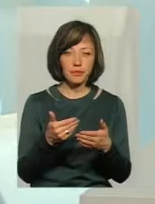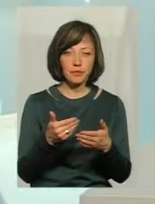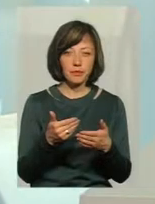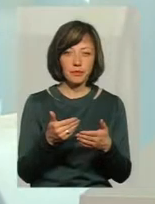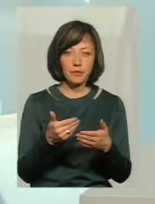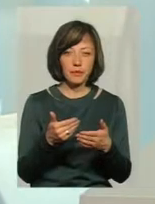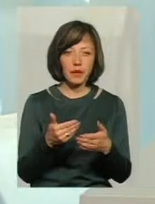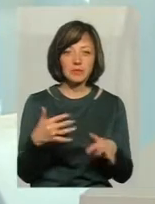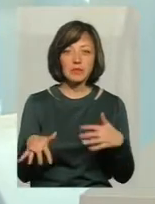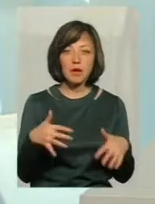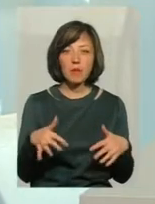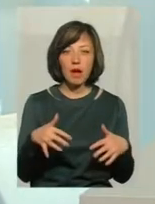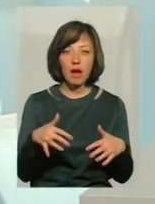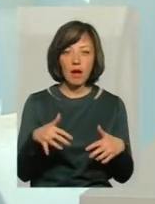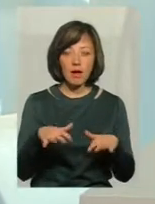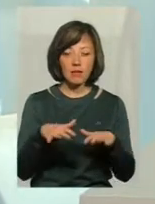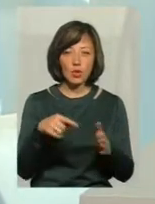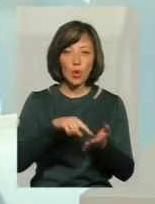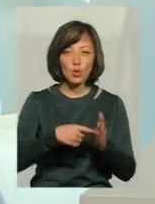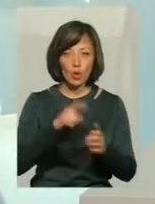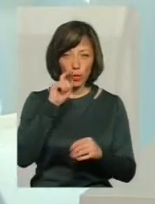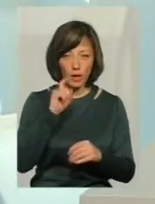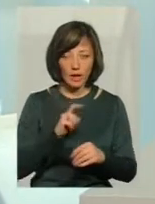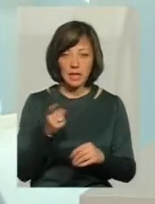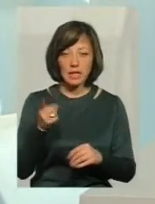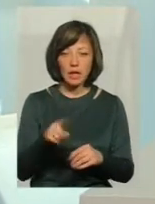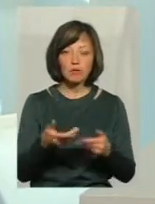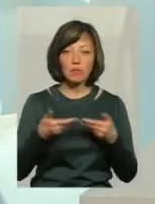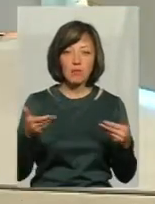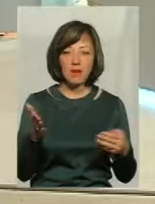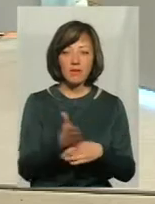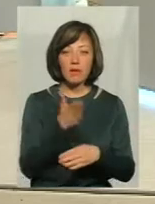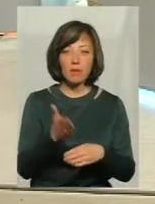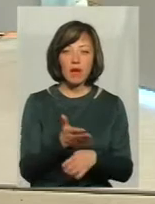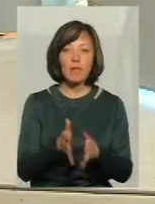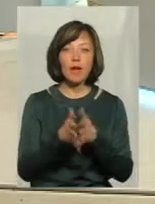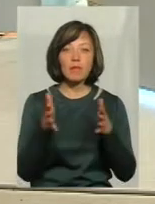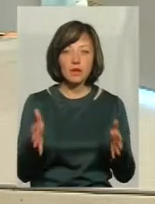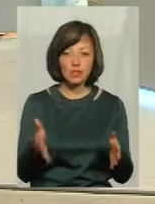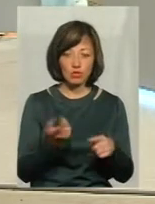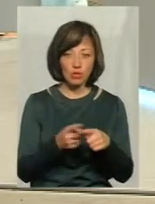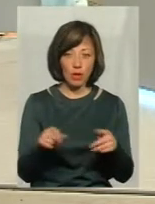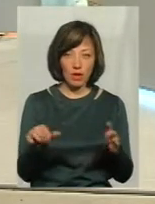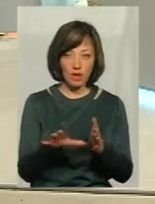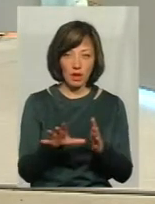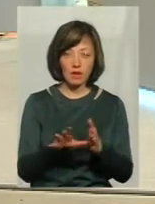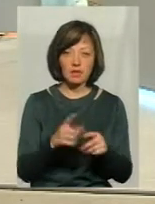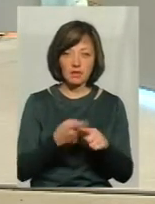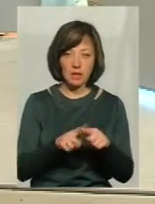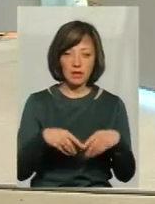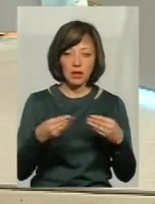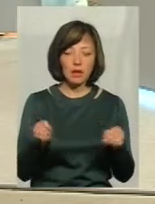але це є слабка точка України, і те, що ми генеруємо найбільше да, з цього джерела енергії, це дає